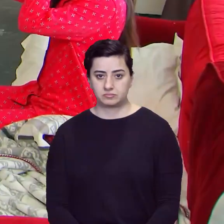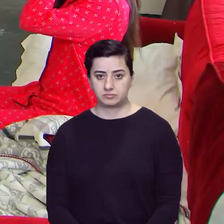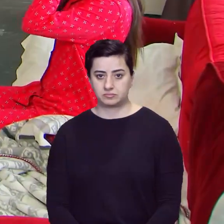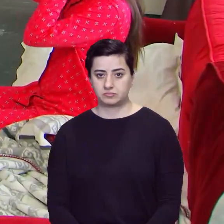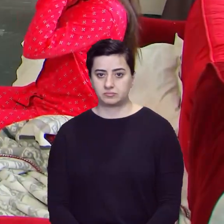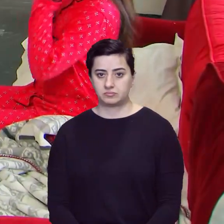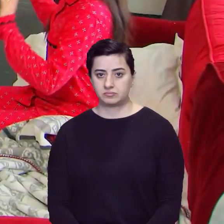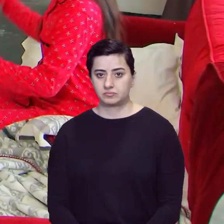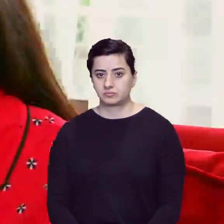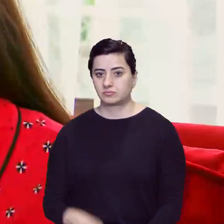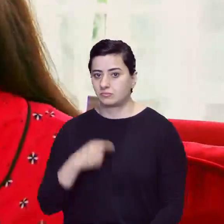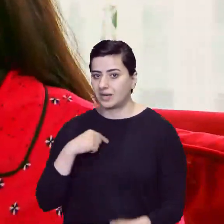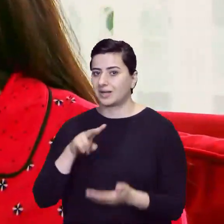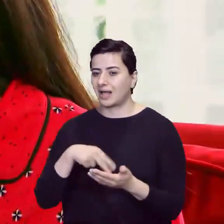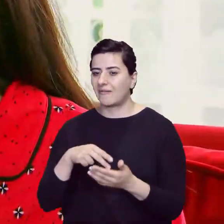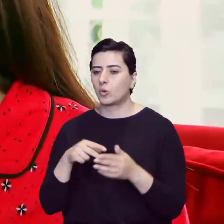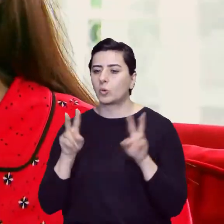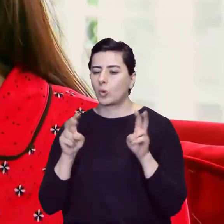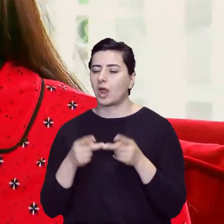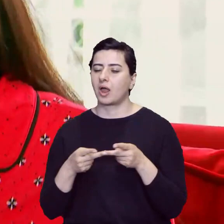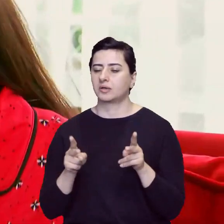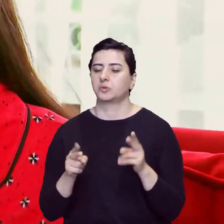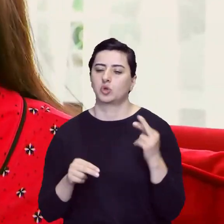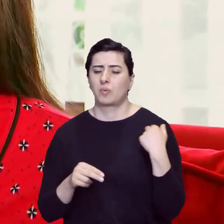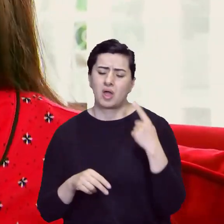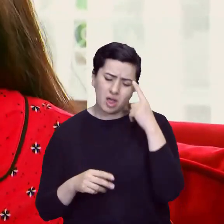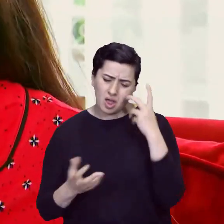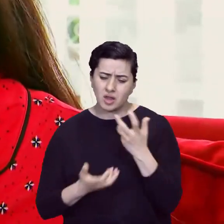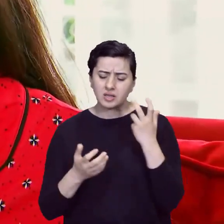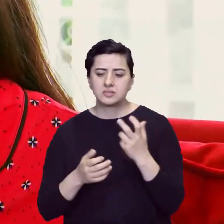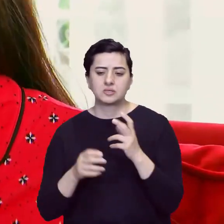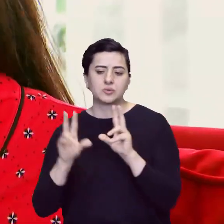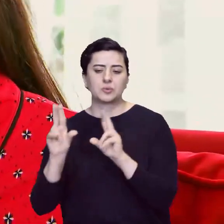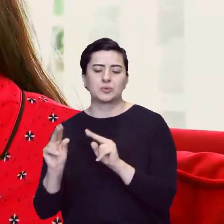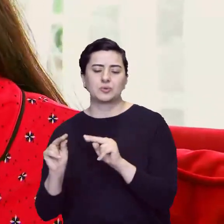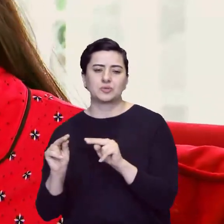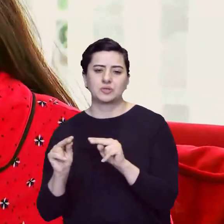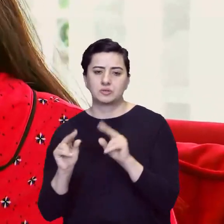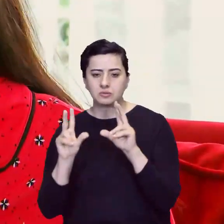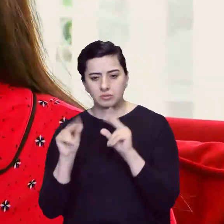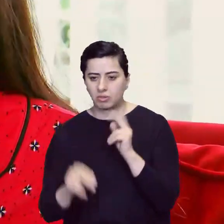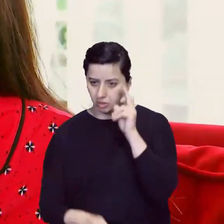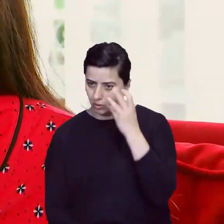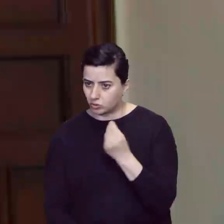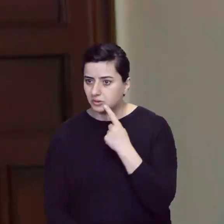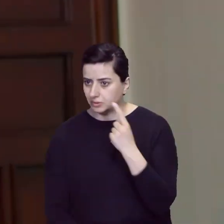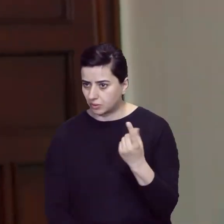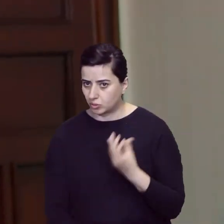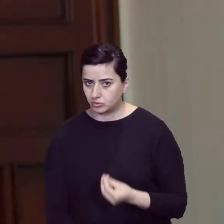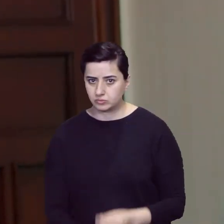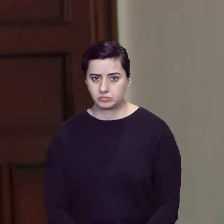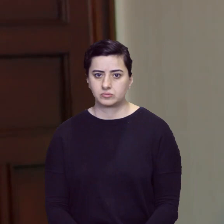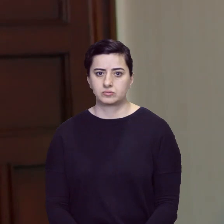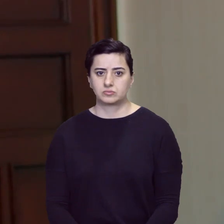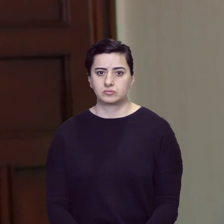Peki o zaman ben kahvaltıda konuyu açsam? Ateşim vardı, o yüzden kanepeye uzandım. Orada uyuyakalmışım desem?